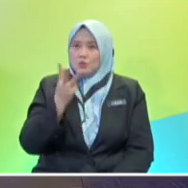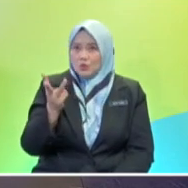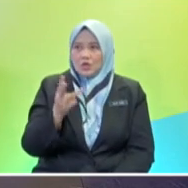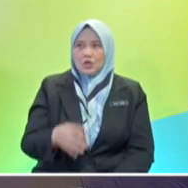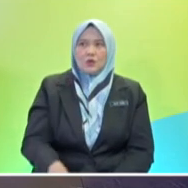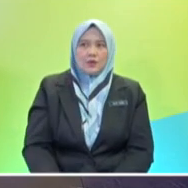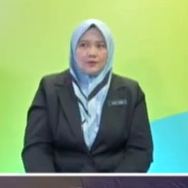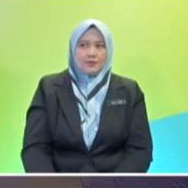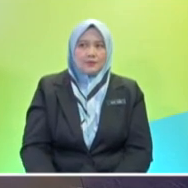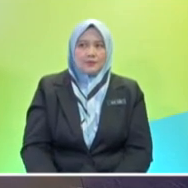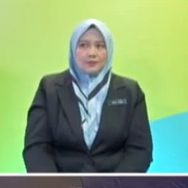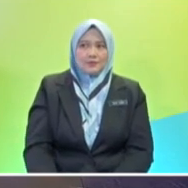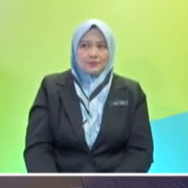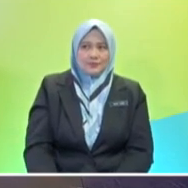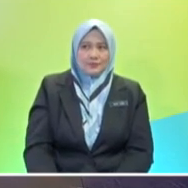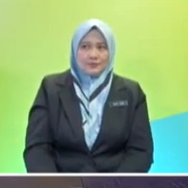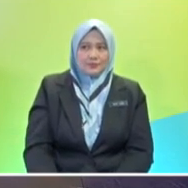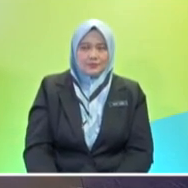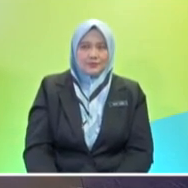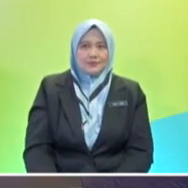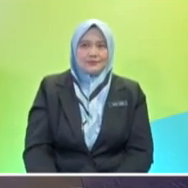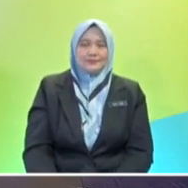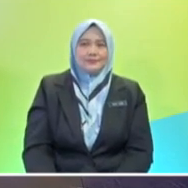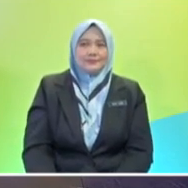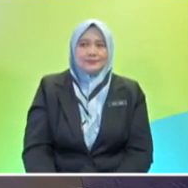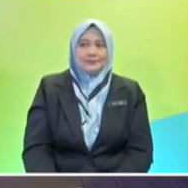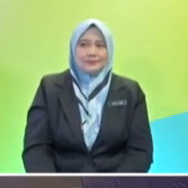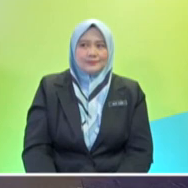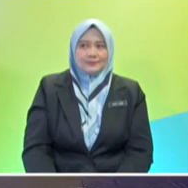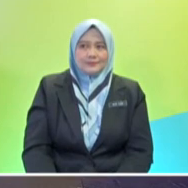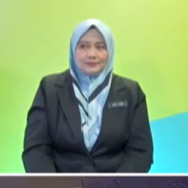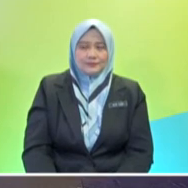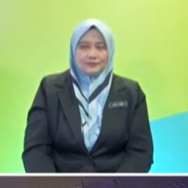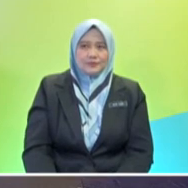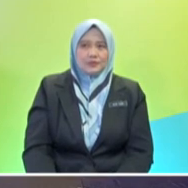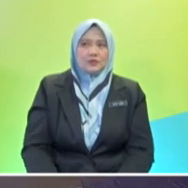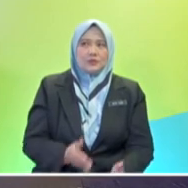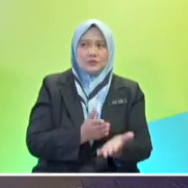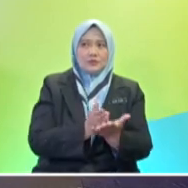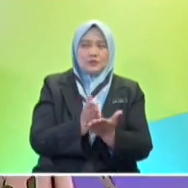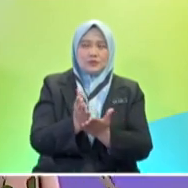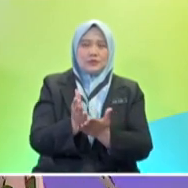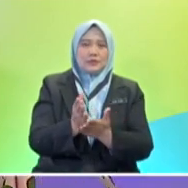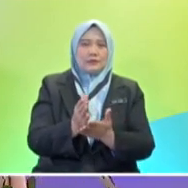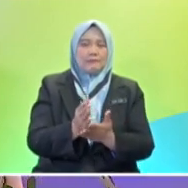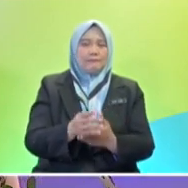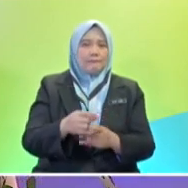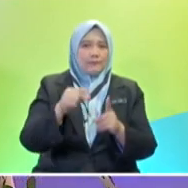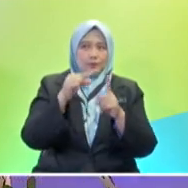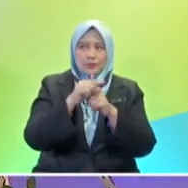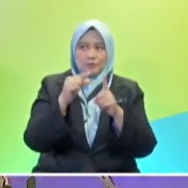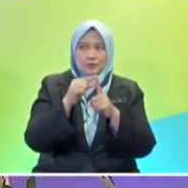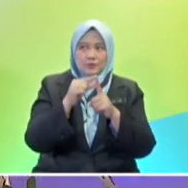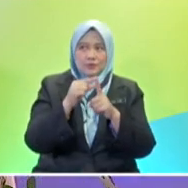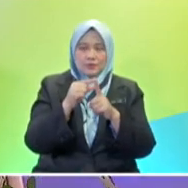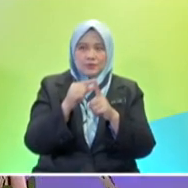Tepat, 5 wah. Ya. Wah, wah, wah, wah, wah. Ya. Seterusnya, perkataan